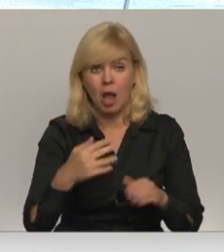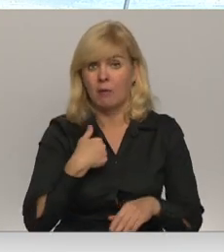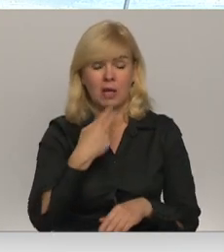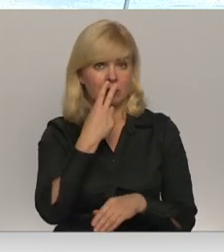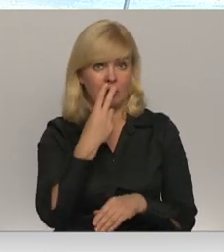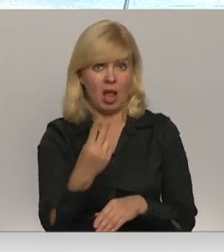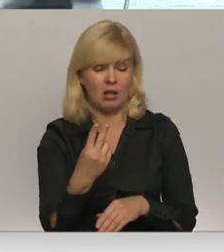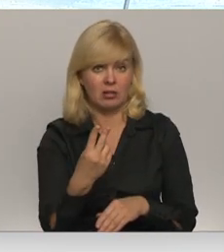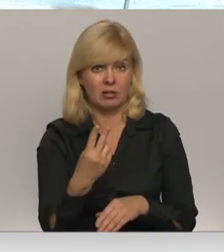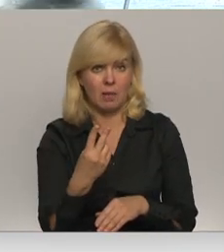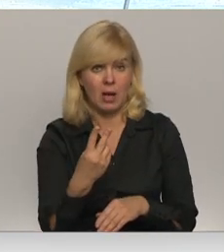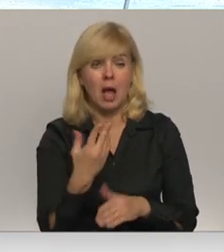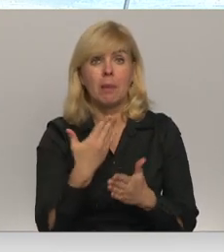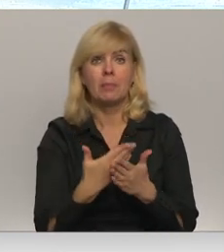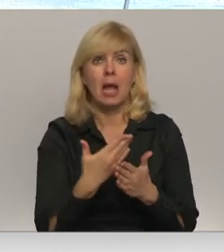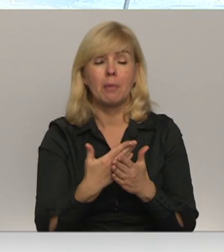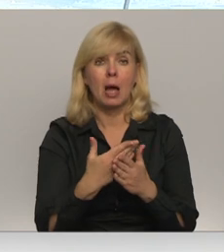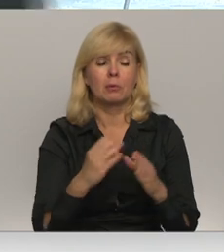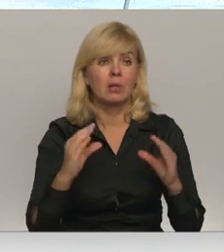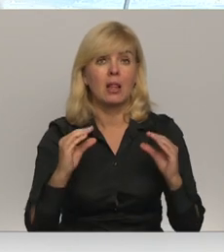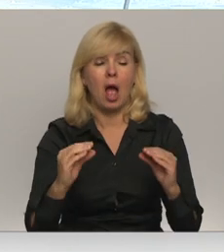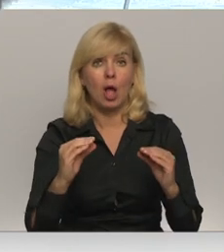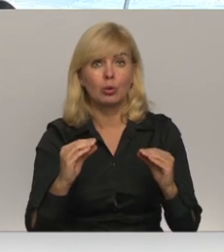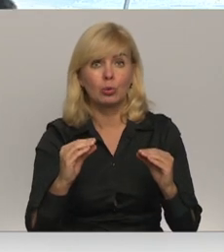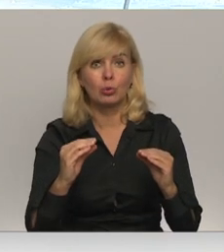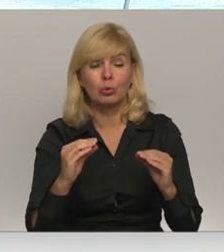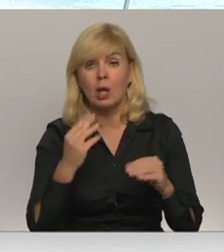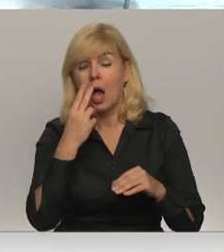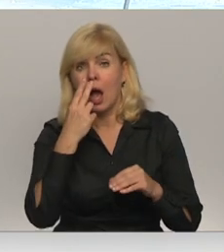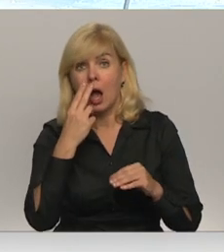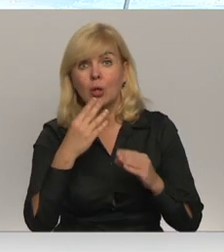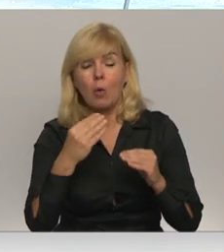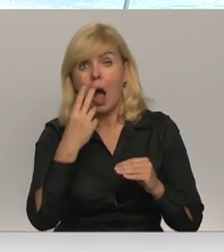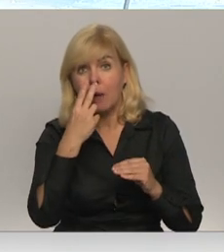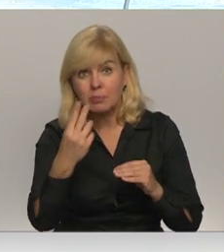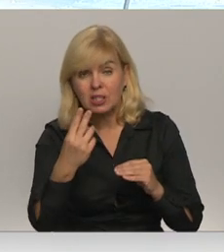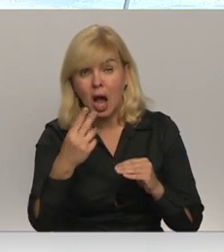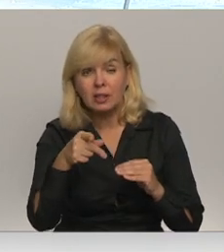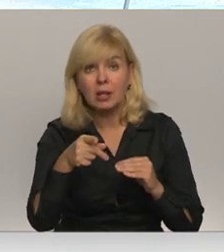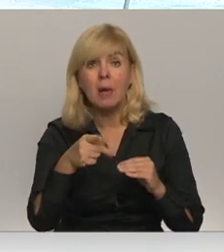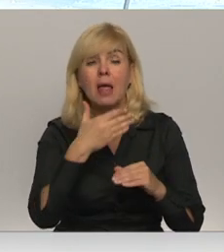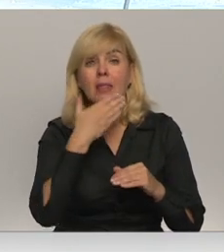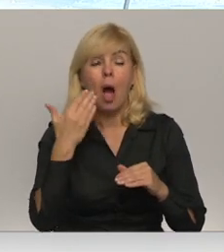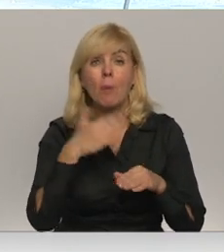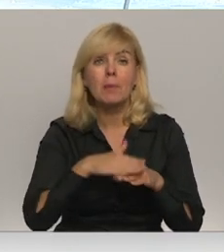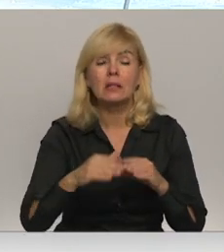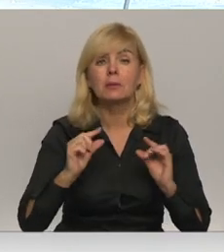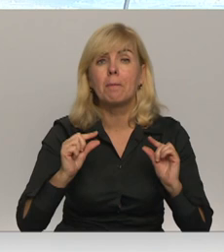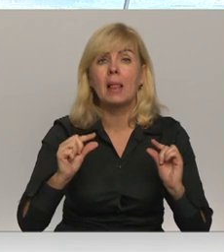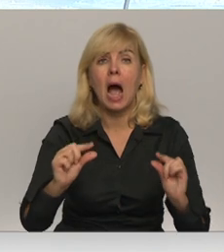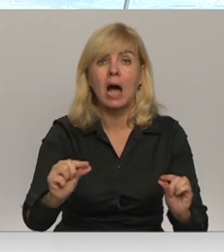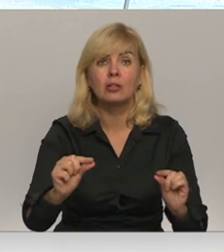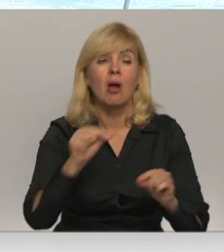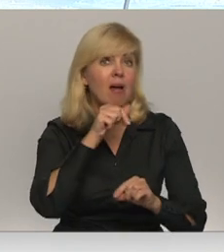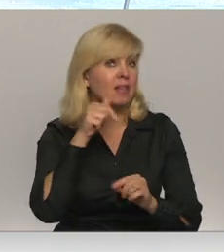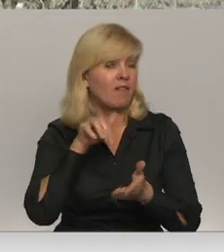ja, bet ja mēs atrastos tagad uz ledus, mēs noteikti arī atrastu vietas, kur ledus vai nu pilnībā nav, vai viņš ir tik plāns, ja, kad uz viņu vienkārši